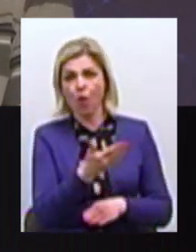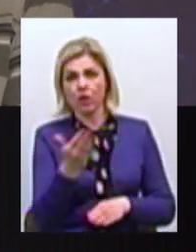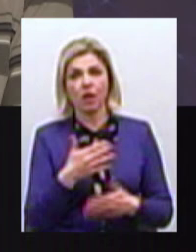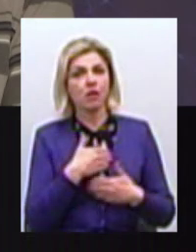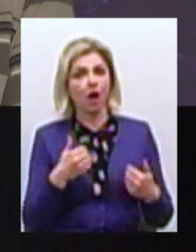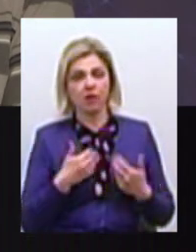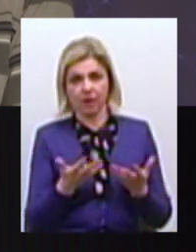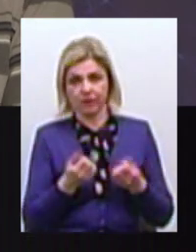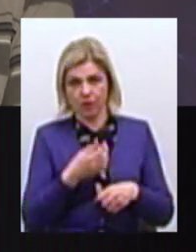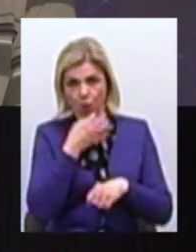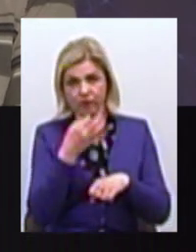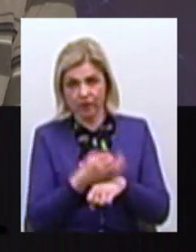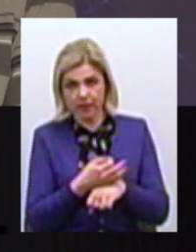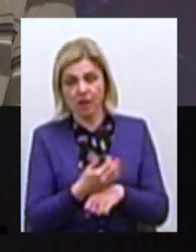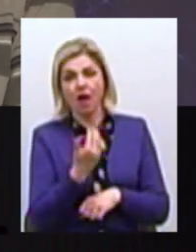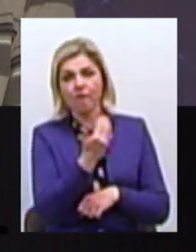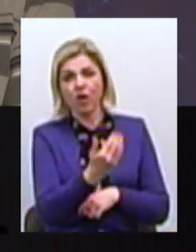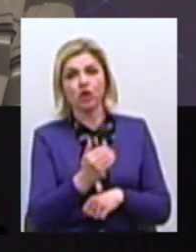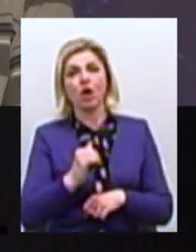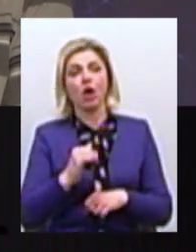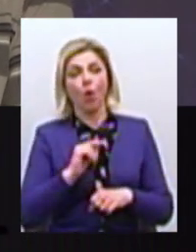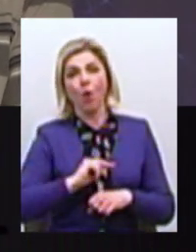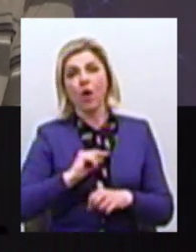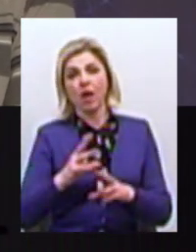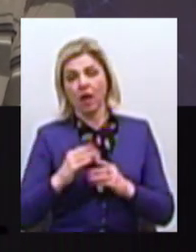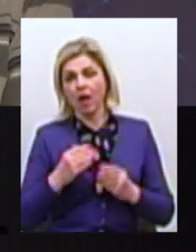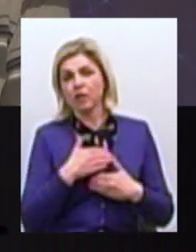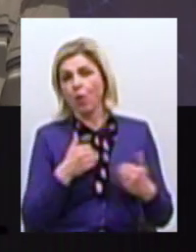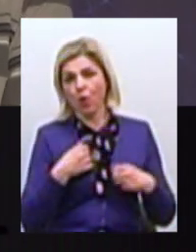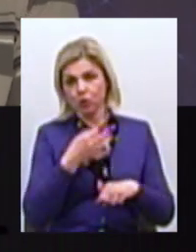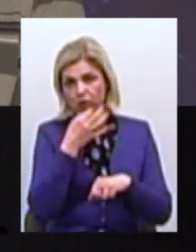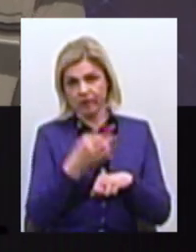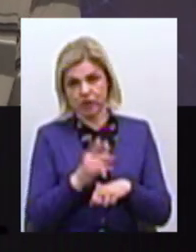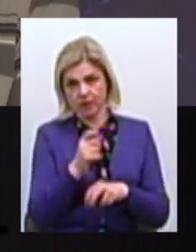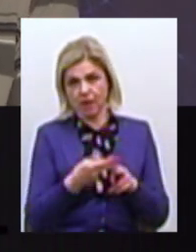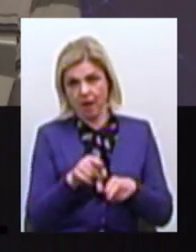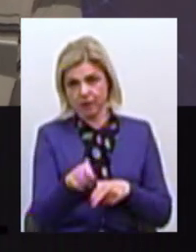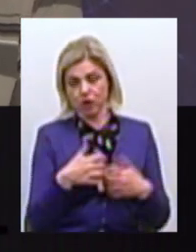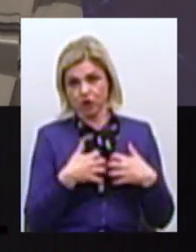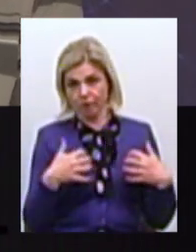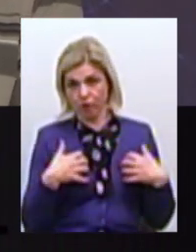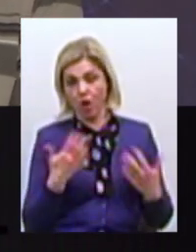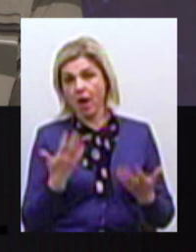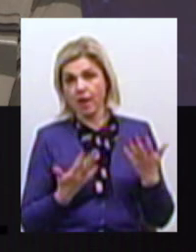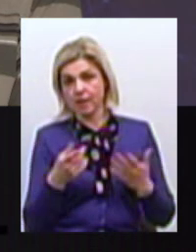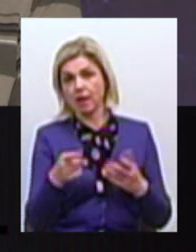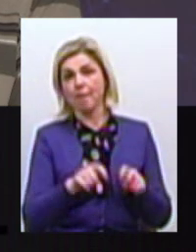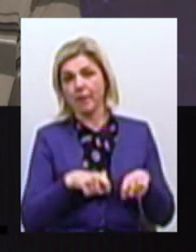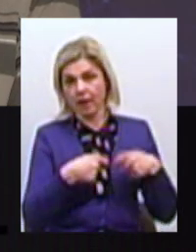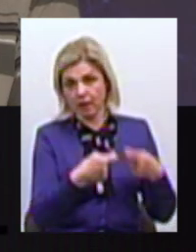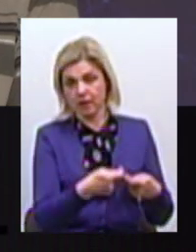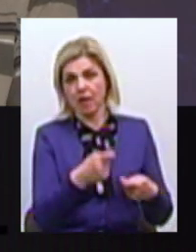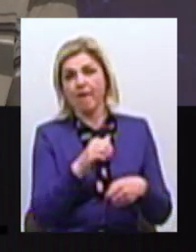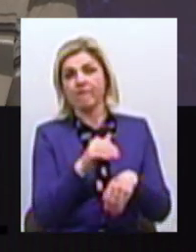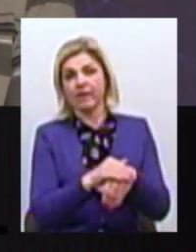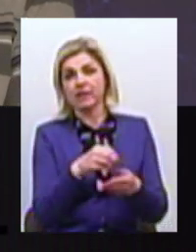ответственности. То есть ваши коллеги не хотят отвечать за это животное никоим образом. Потому что если животное передано, и оно